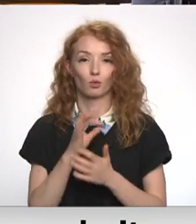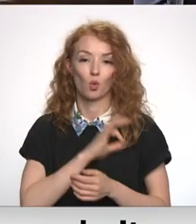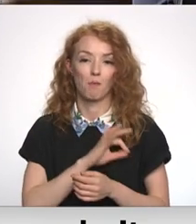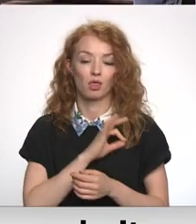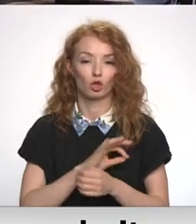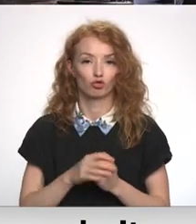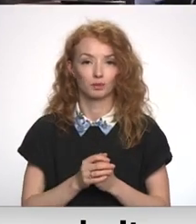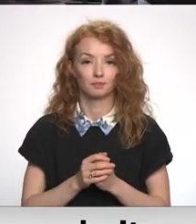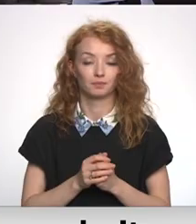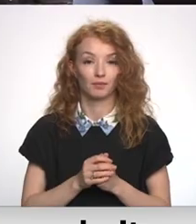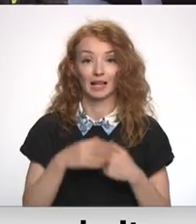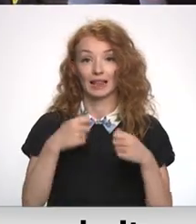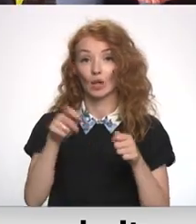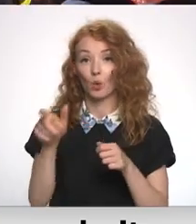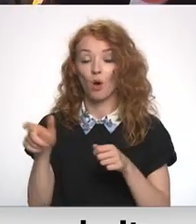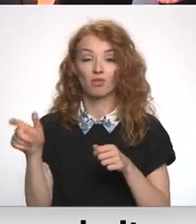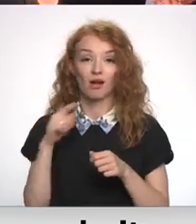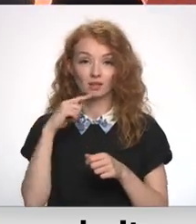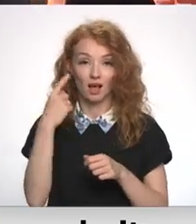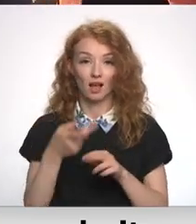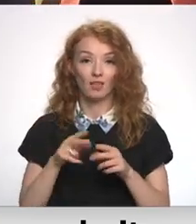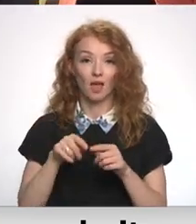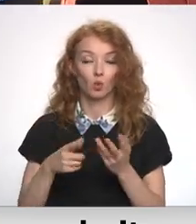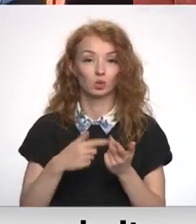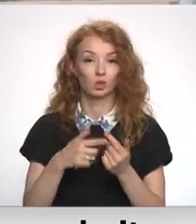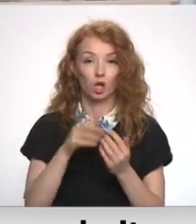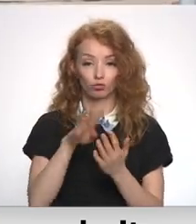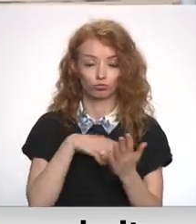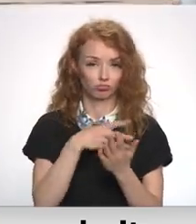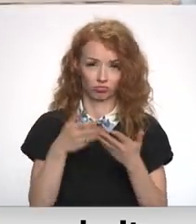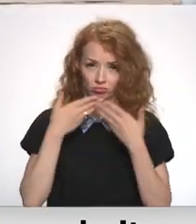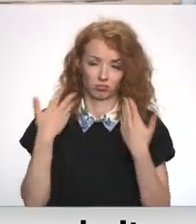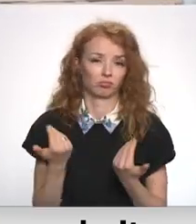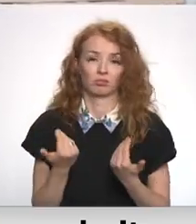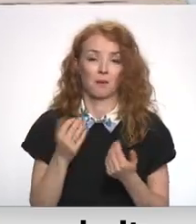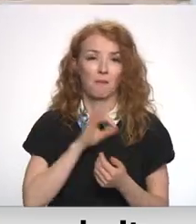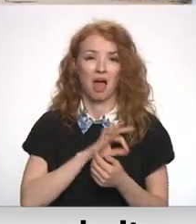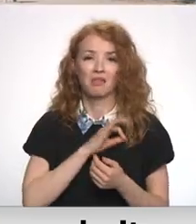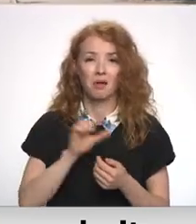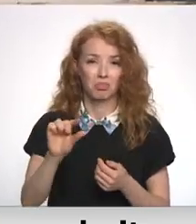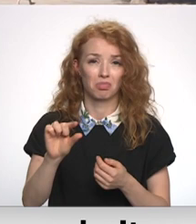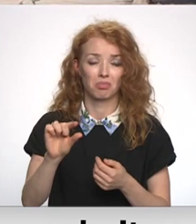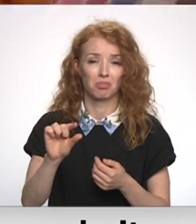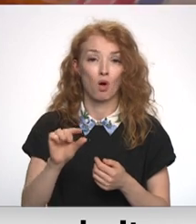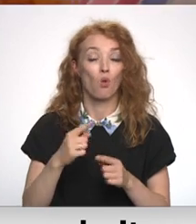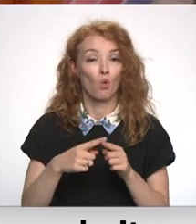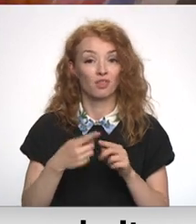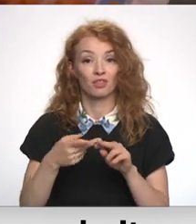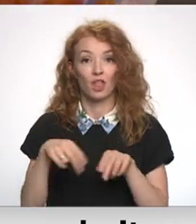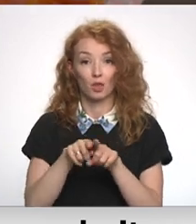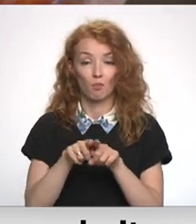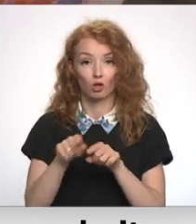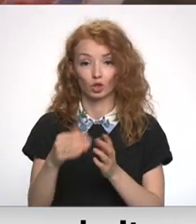nopelnījuši. Sastaptie tirgotāji skaidro, ka šādas uzskaita žurnāls nemaz neveido, jo peļņa nav tik liela. Jāatzīmē, ka tādi